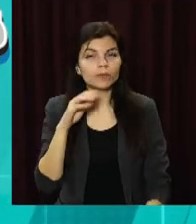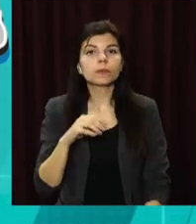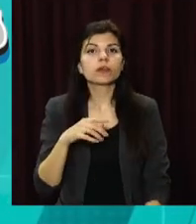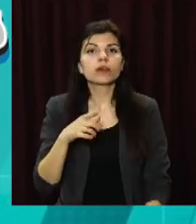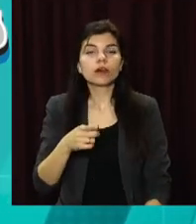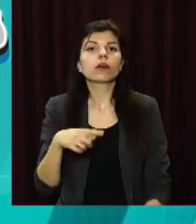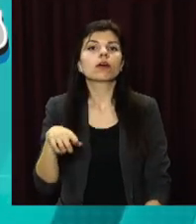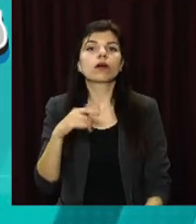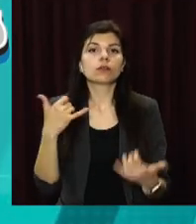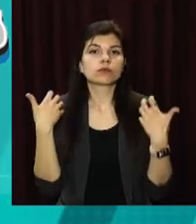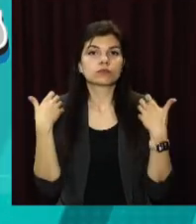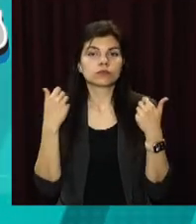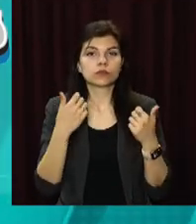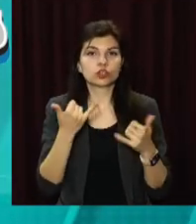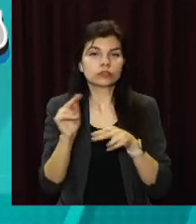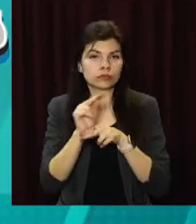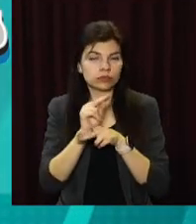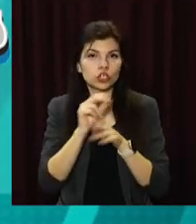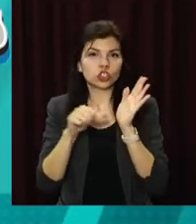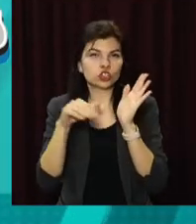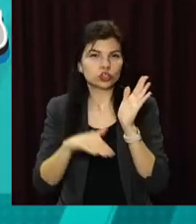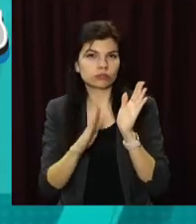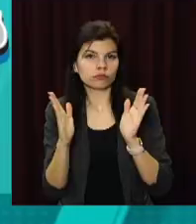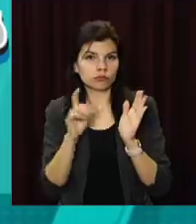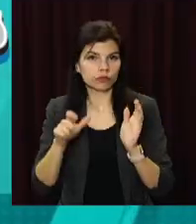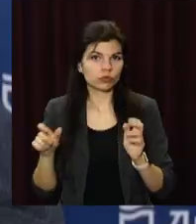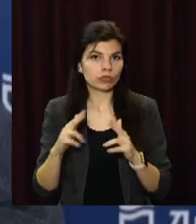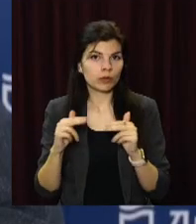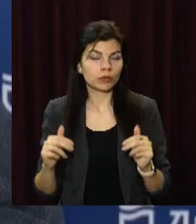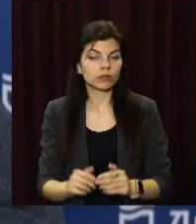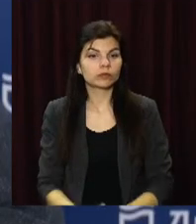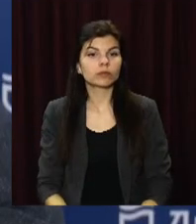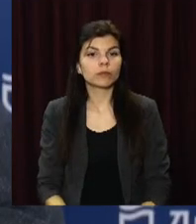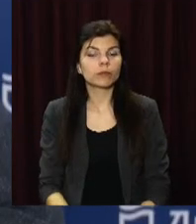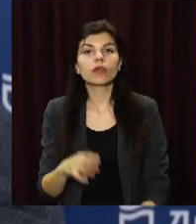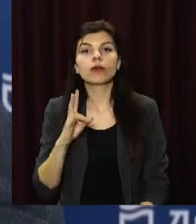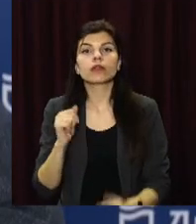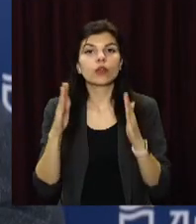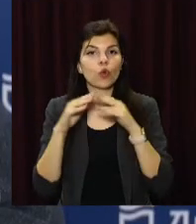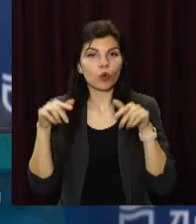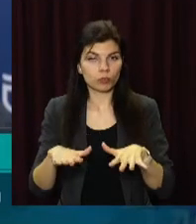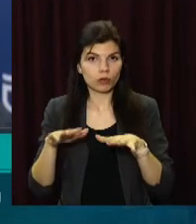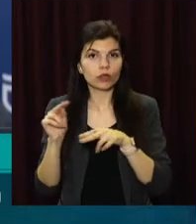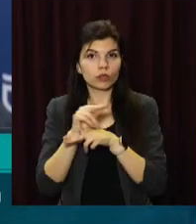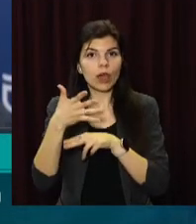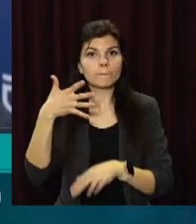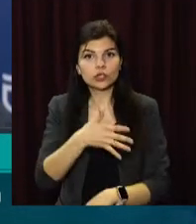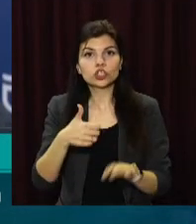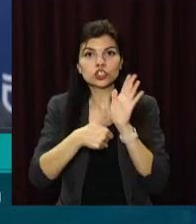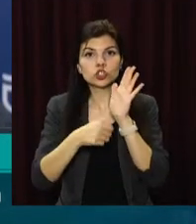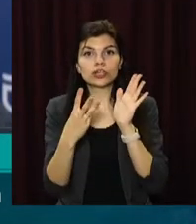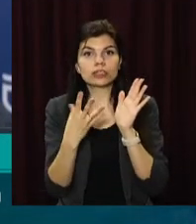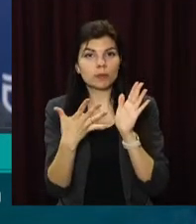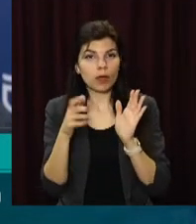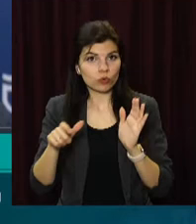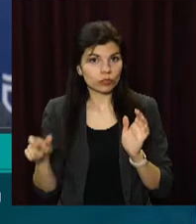Наразі долають недугу понад 6,5 тисяч дніпрян. На амбулаторному лікуванні знаходиться